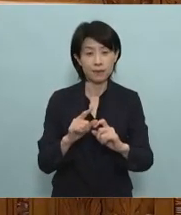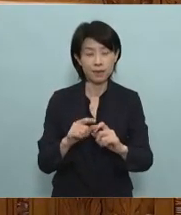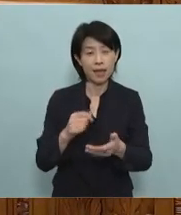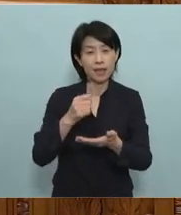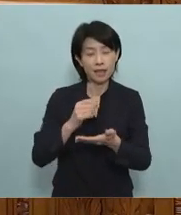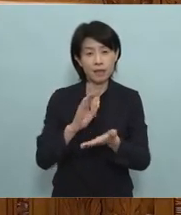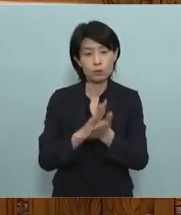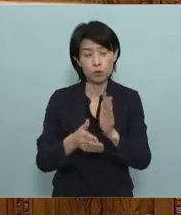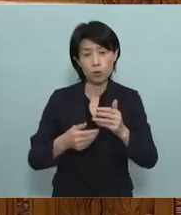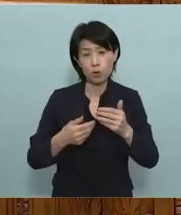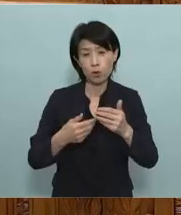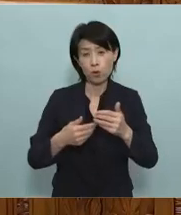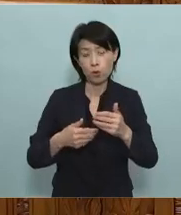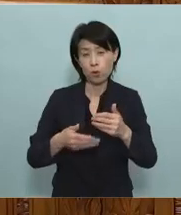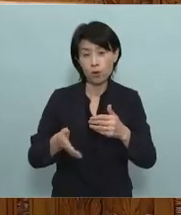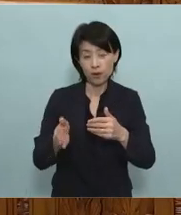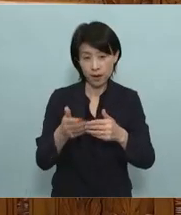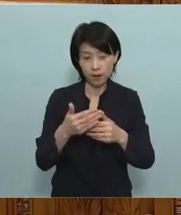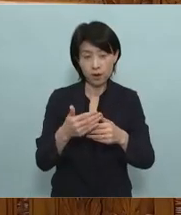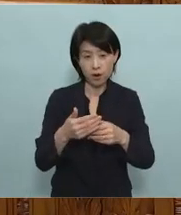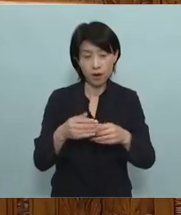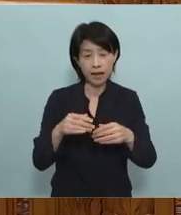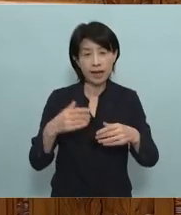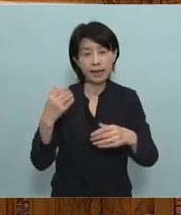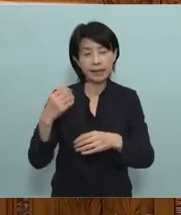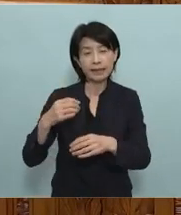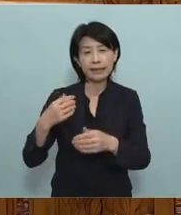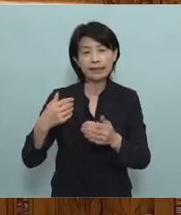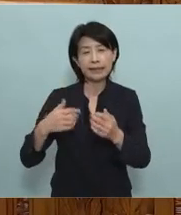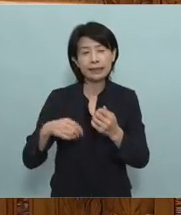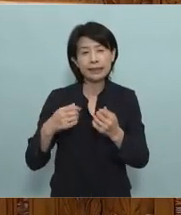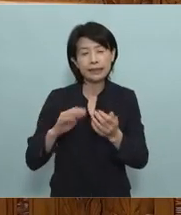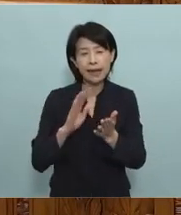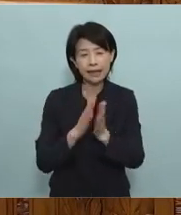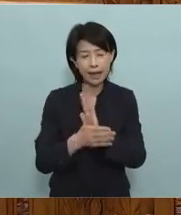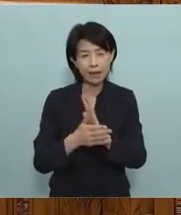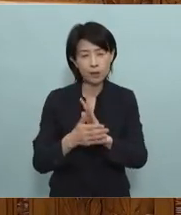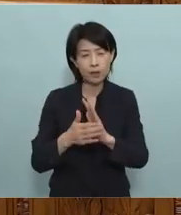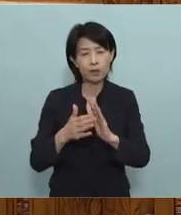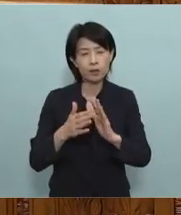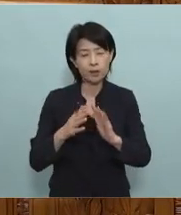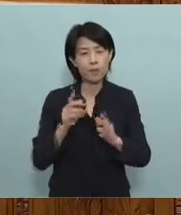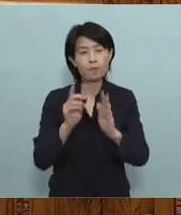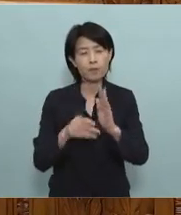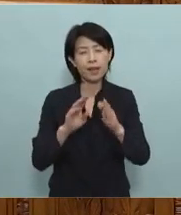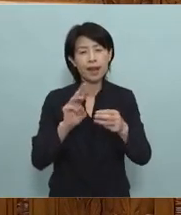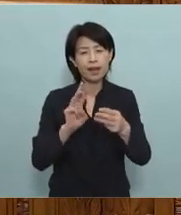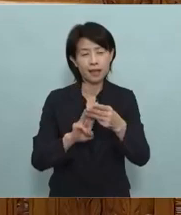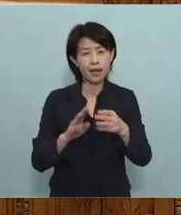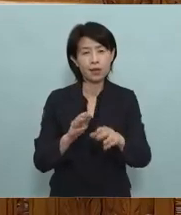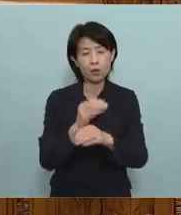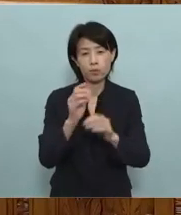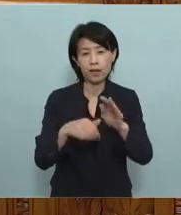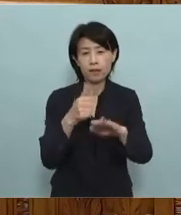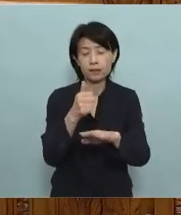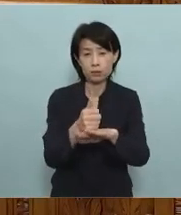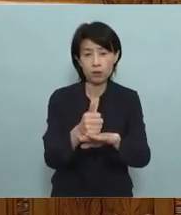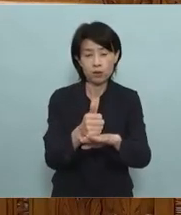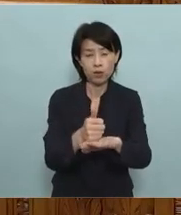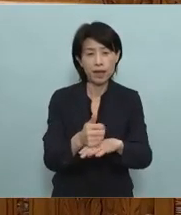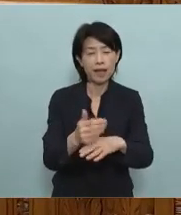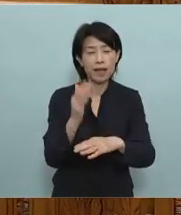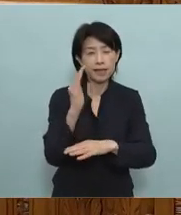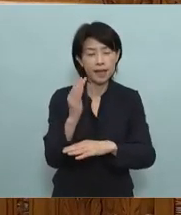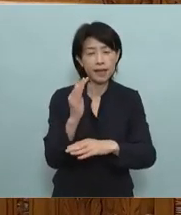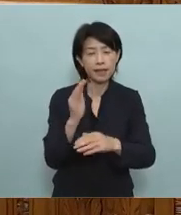省出身で滋賀県の長浜税務署長でもあった寺田総務大臣に至っては、政治資金規正